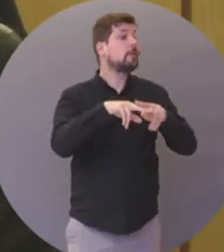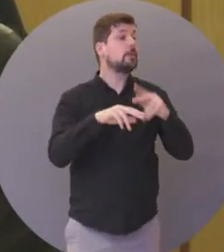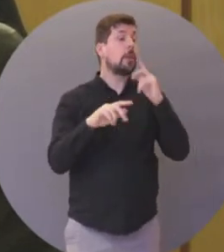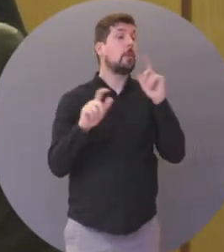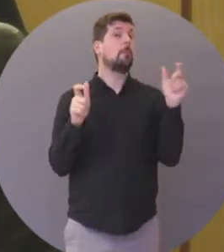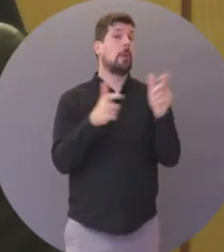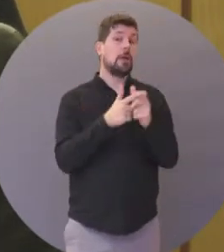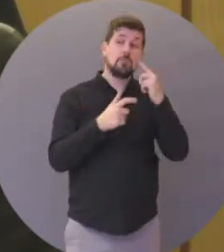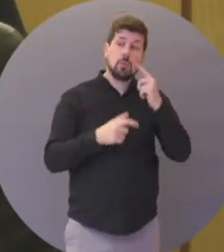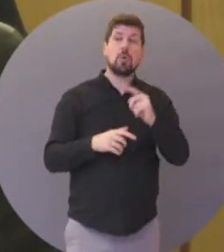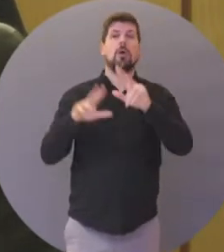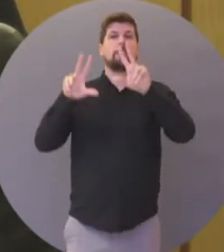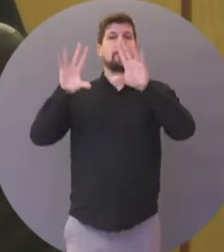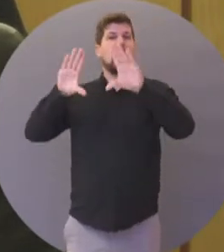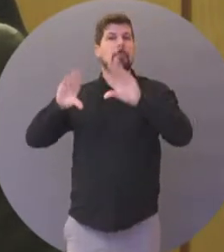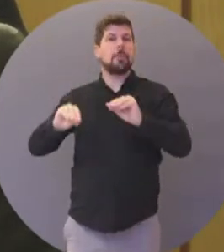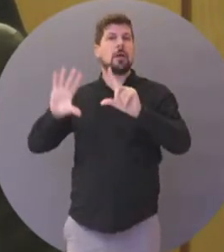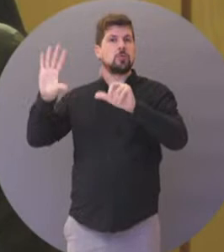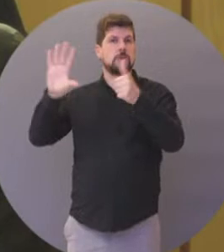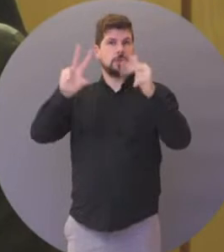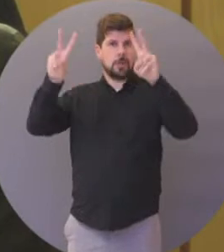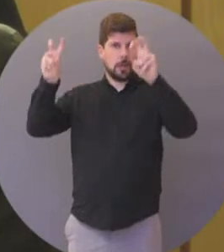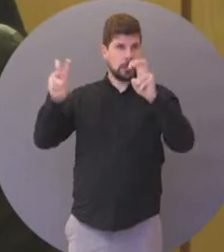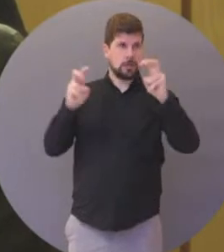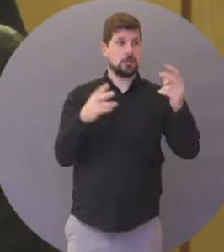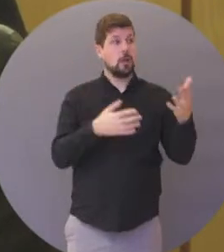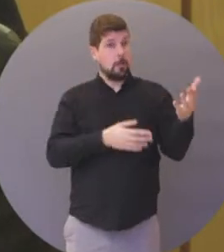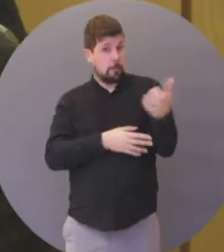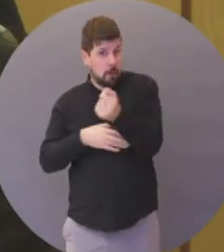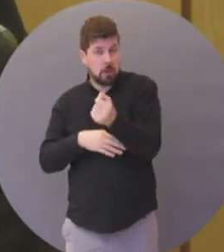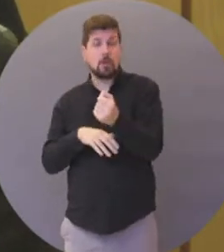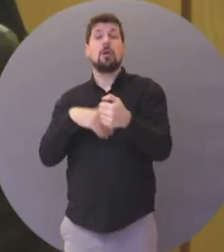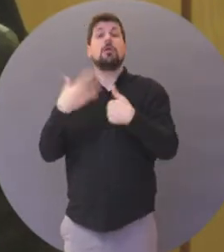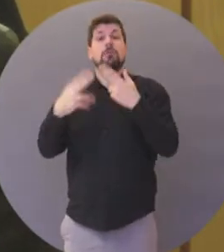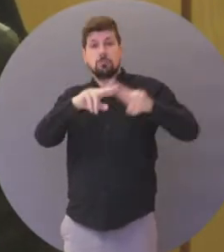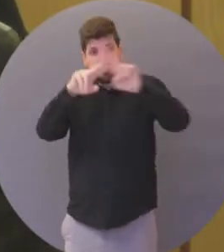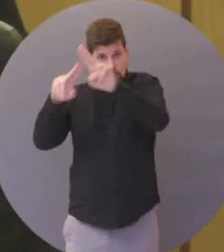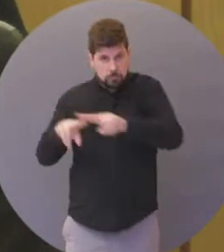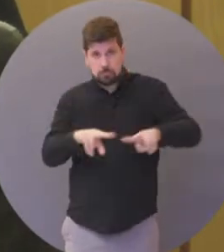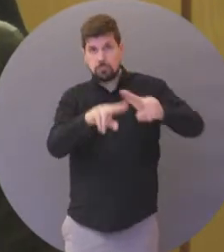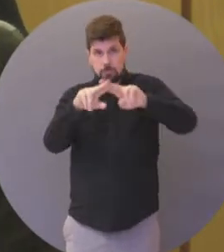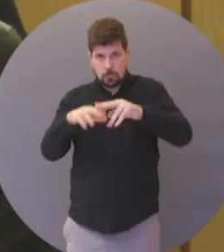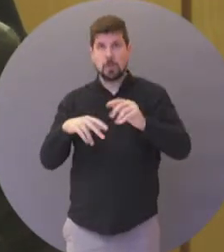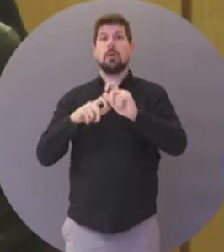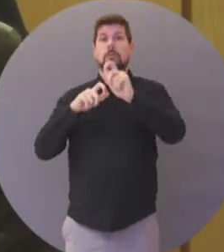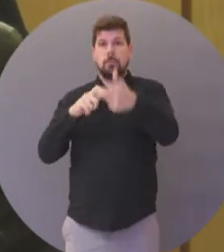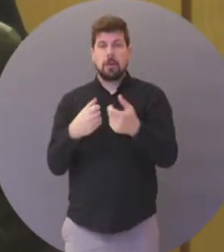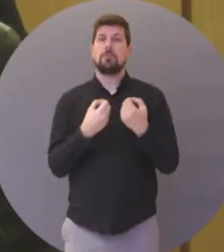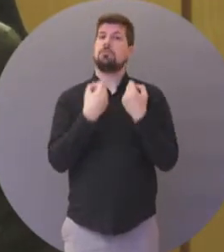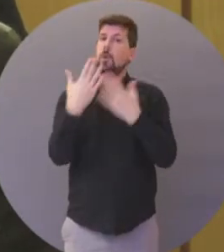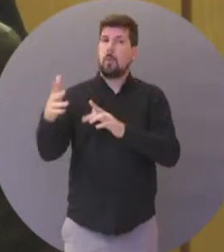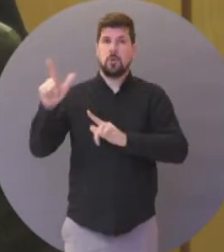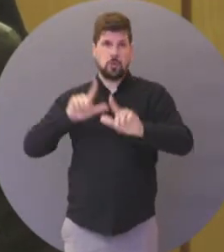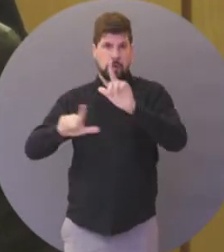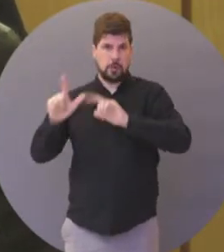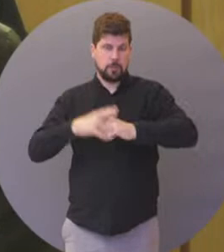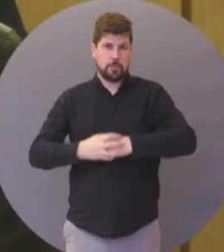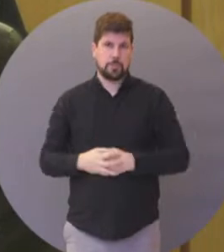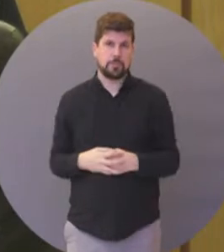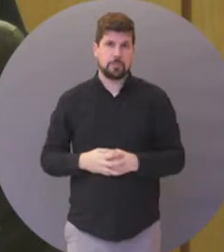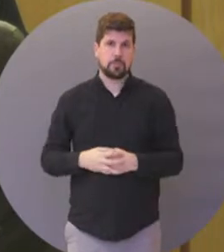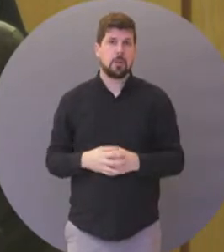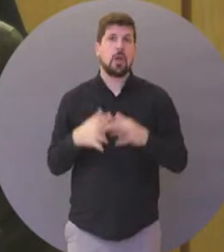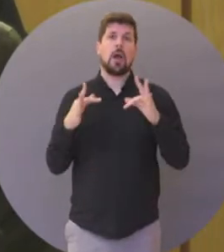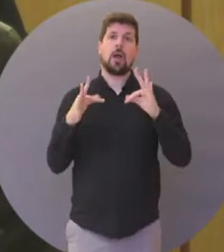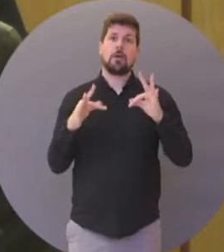76 afin de les rénover et de les louer en locatif social concernant la politique de développement de l'habitat privé